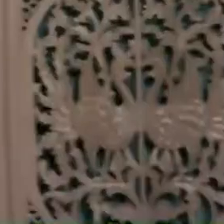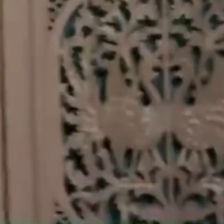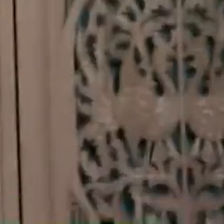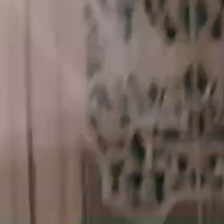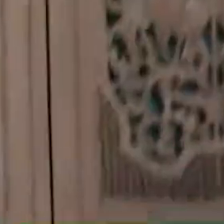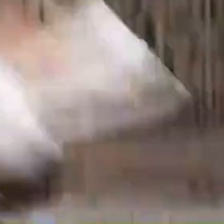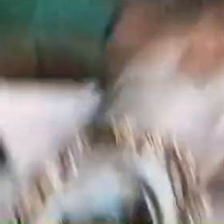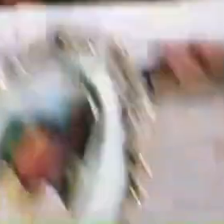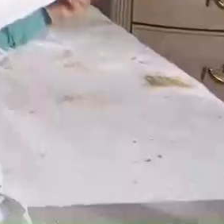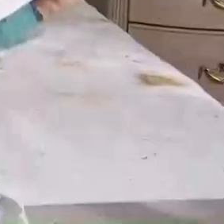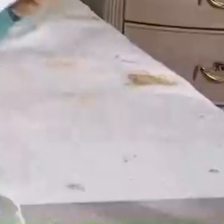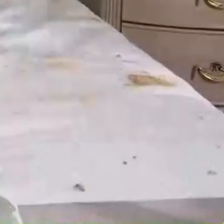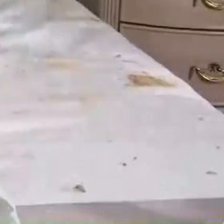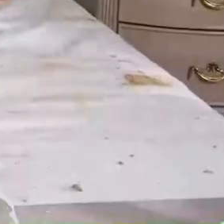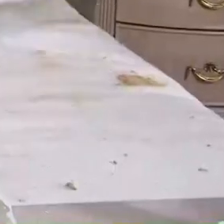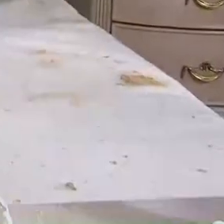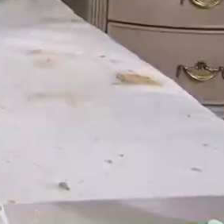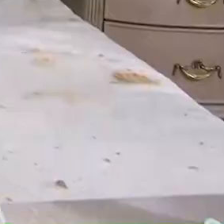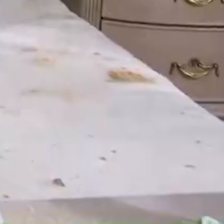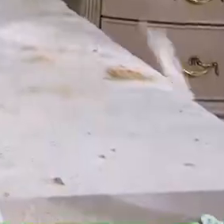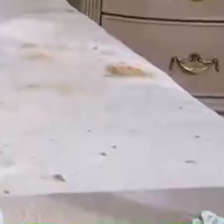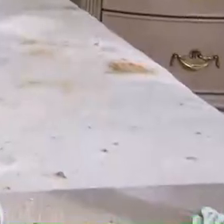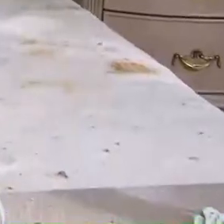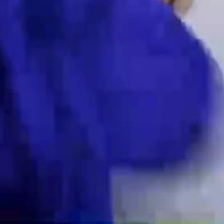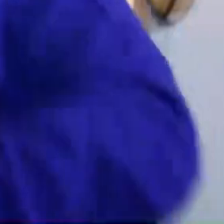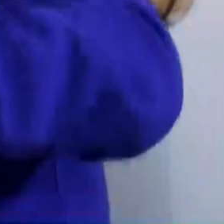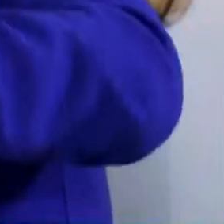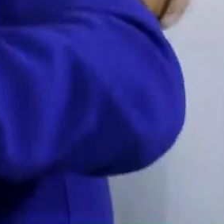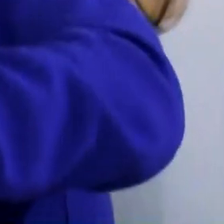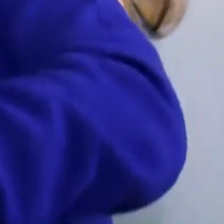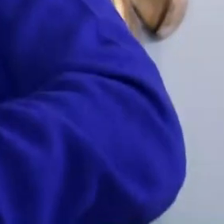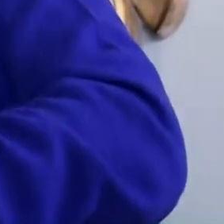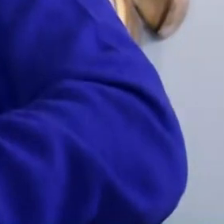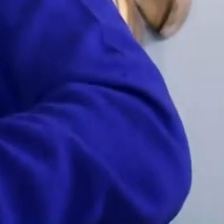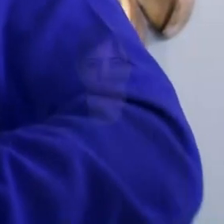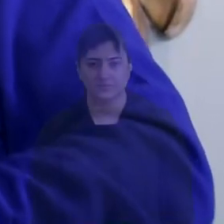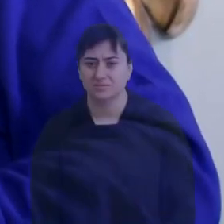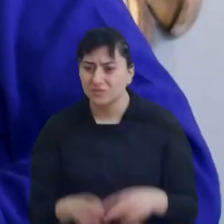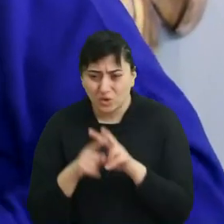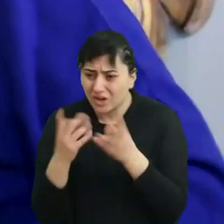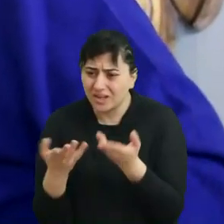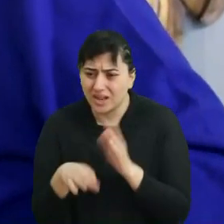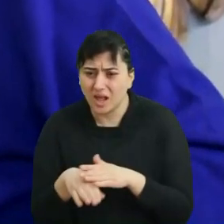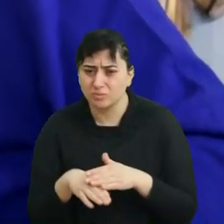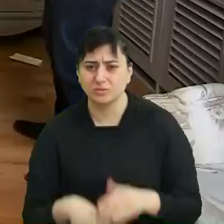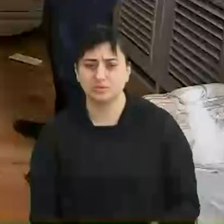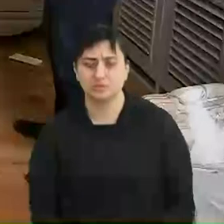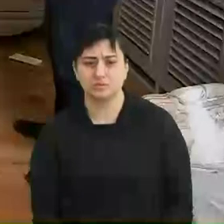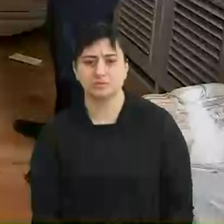Burhan kereste yığınlarıyla toz toprak içinde yatağın üzerine düştü. Elinde gümüş bir ibrik. Lan Burhan ne yaptın